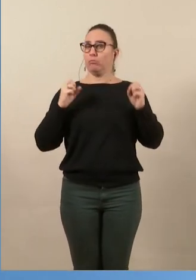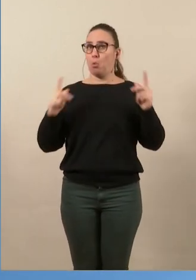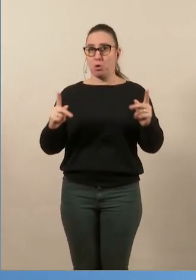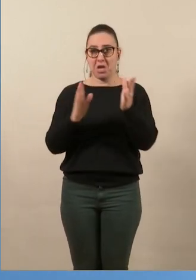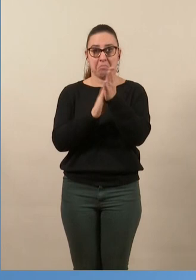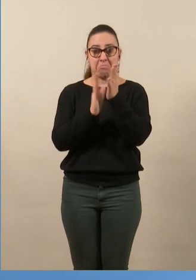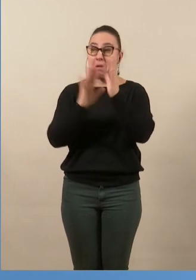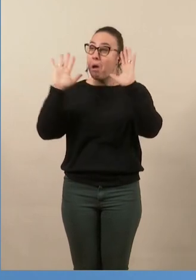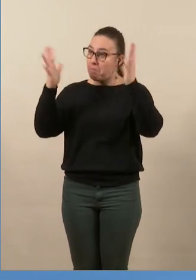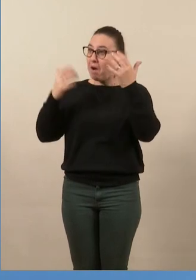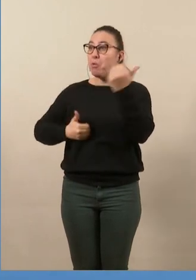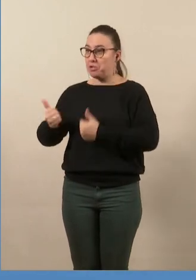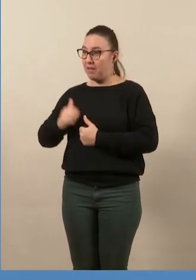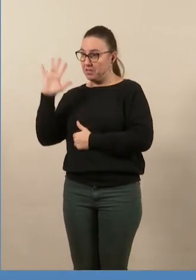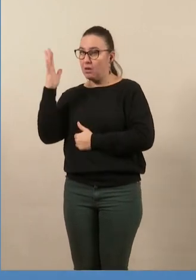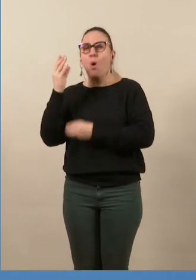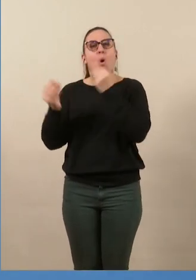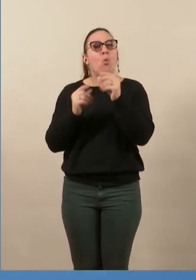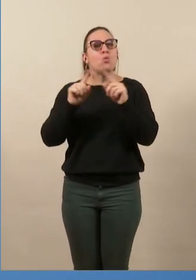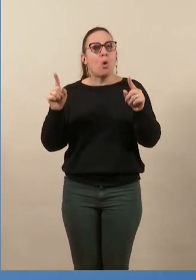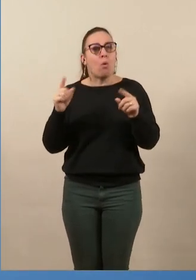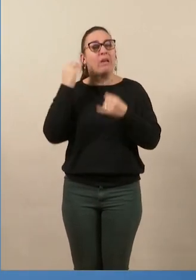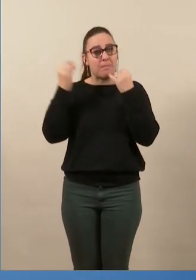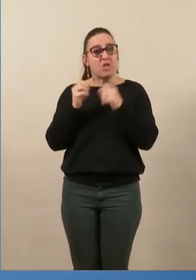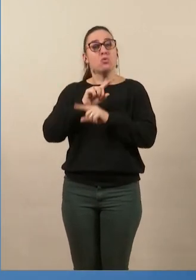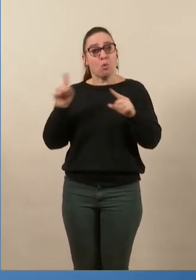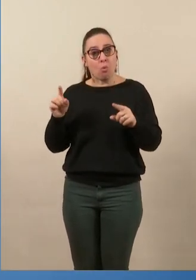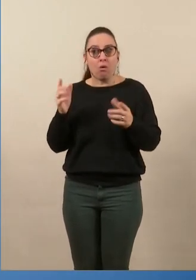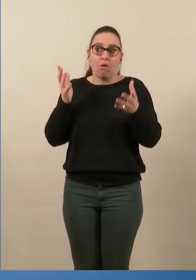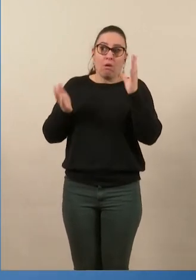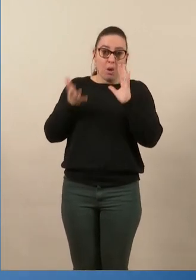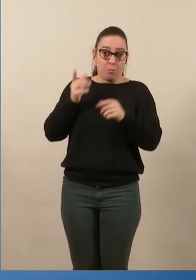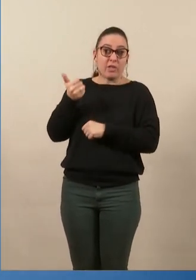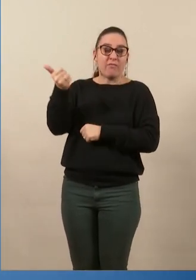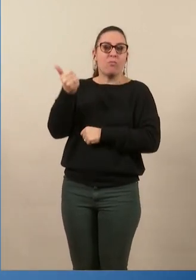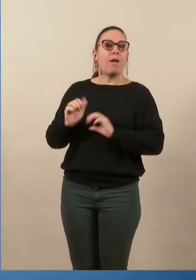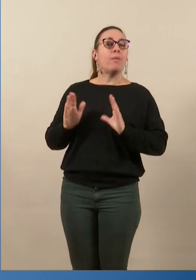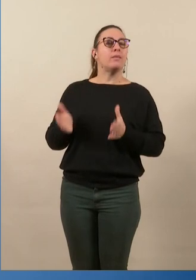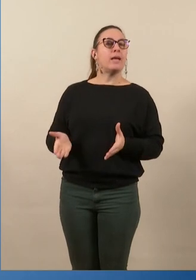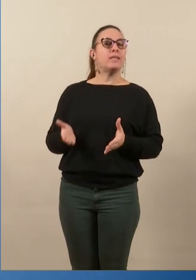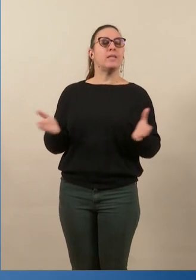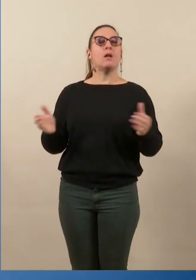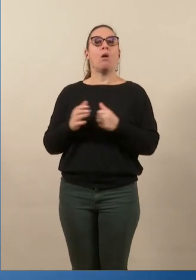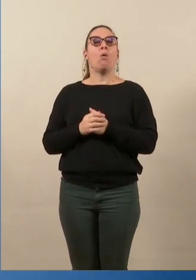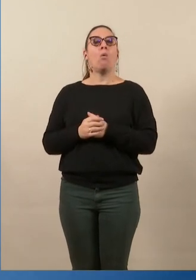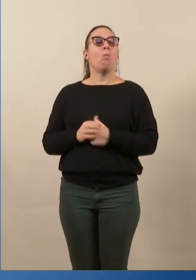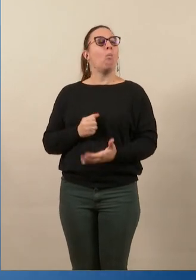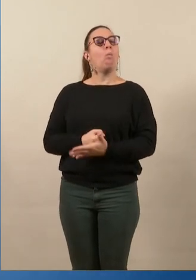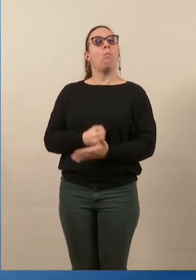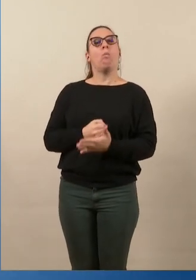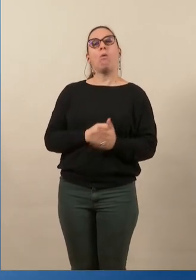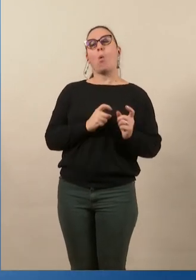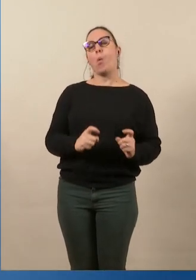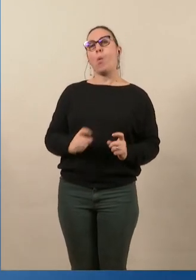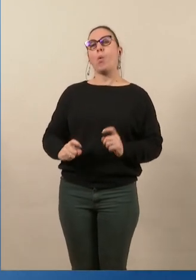bravo les services sont bien travaillé ou c'est pas le cas et si c'est pas le cas c'est que peut-être vous avez décidé de dire je minore au maximum je donne des